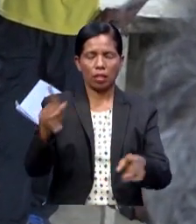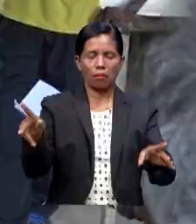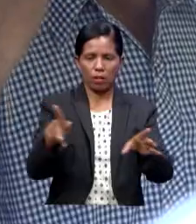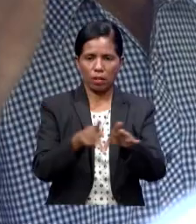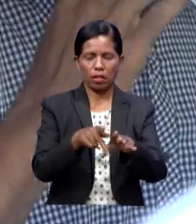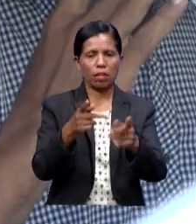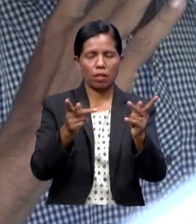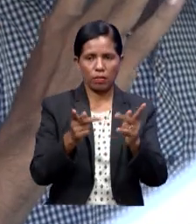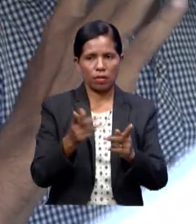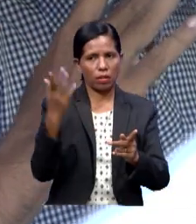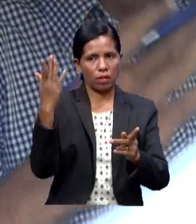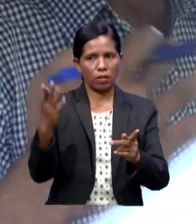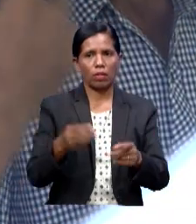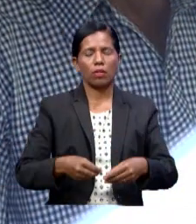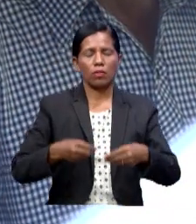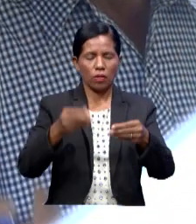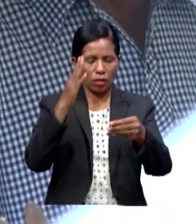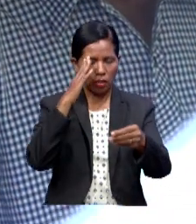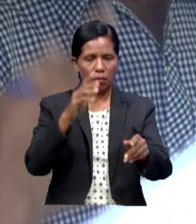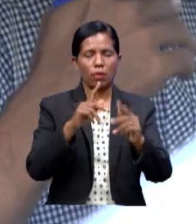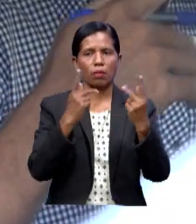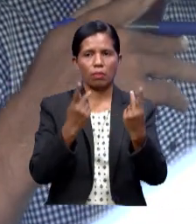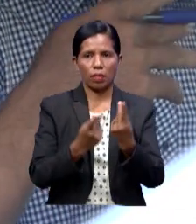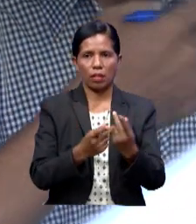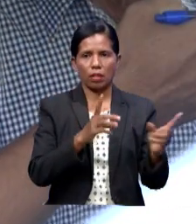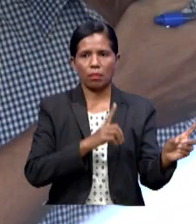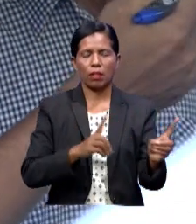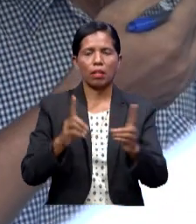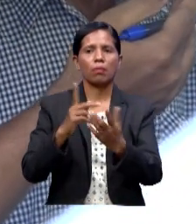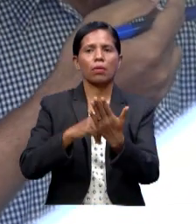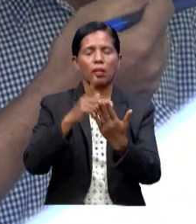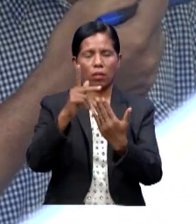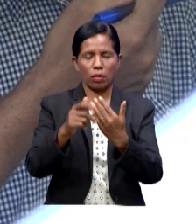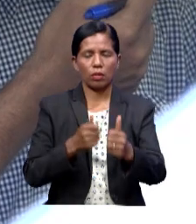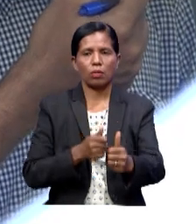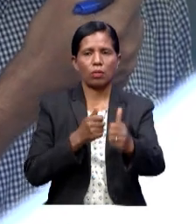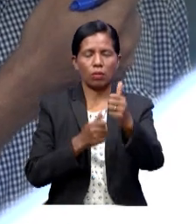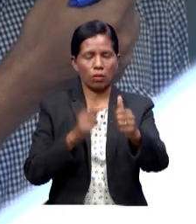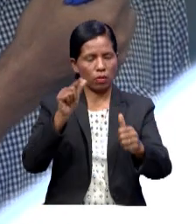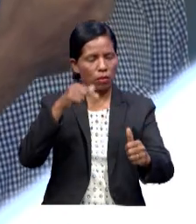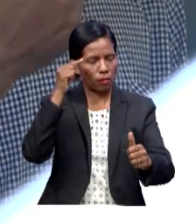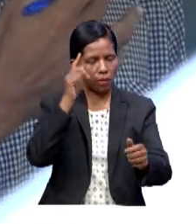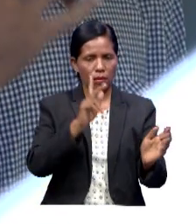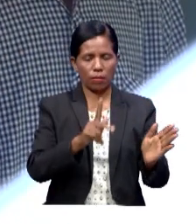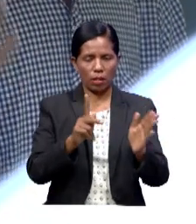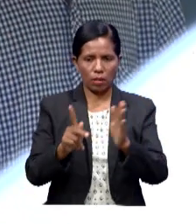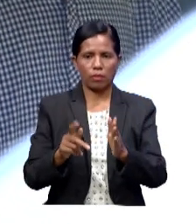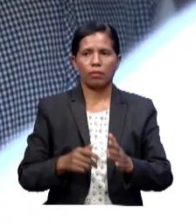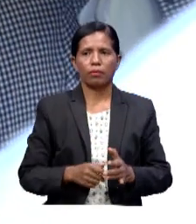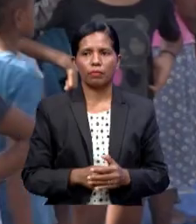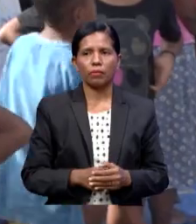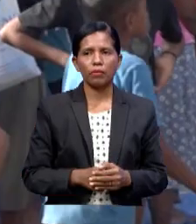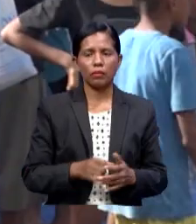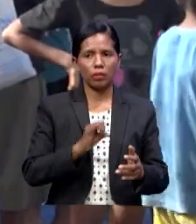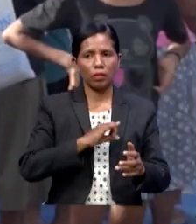presença e refatem refere, onde for a noiva companhia a tu implementa o programa ne, tu ir buat nebe governo planeia ona. Hau anoi